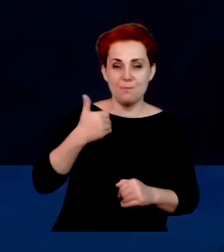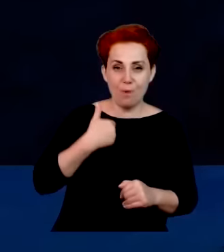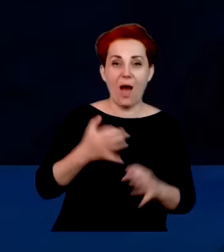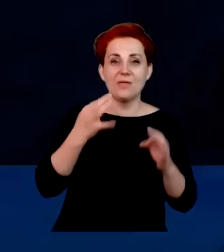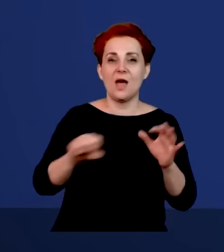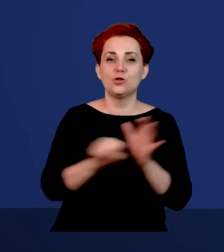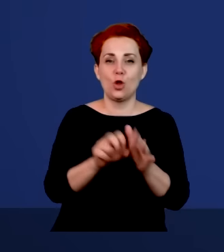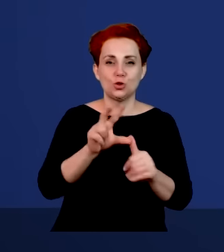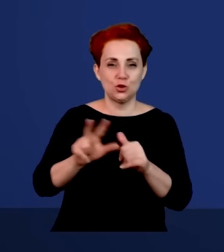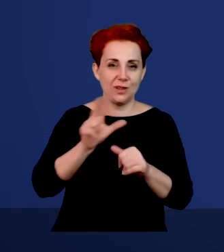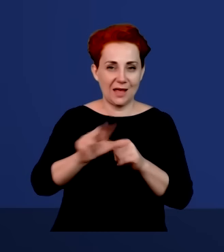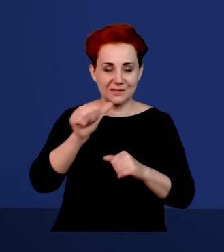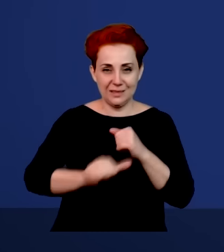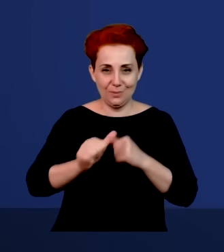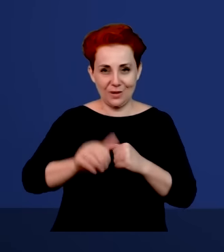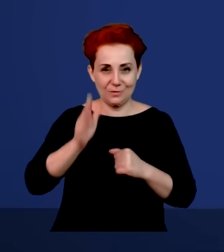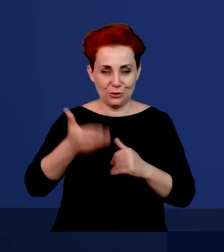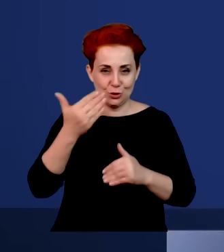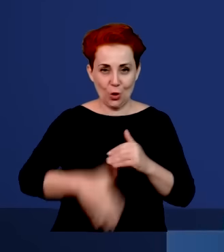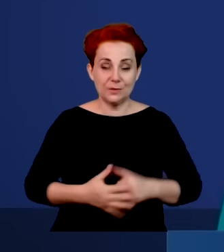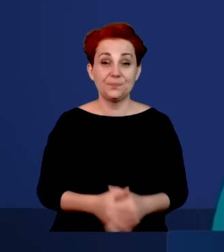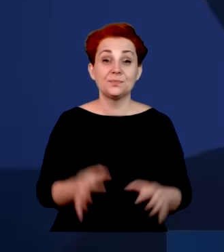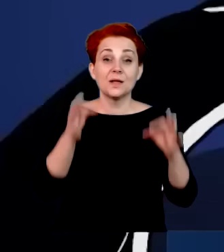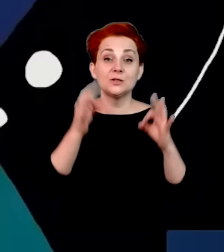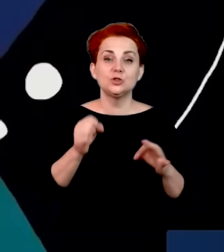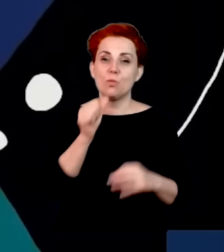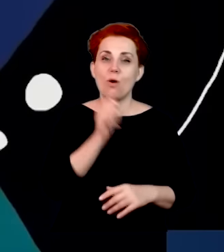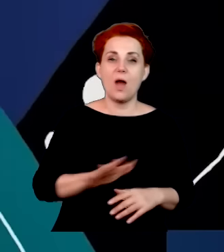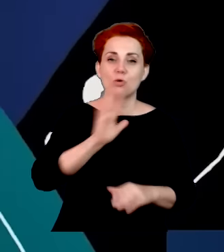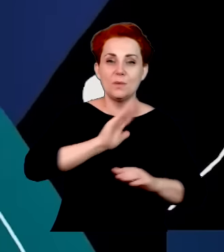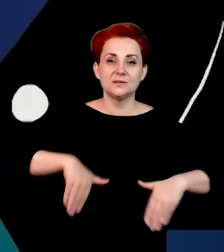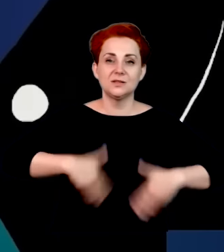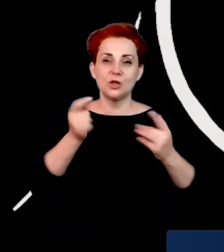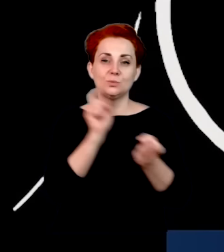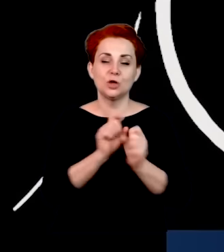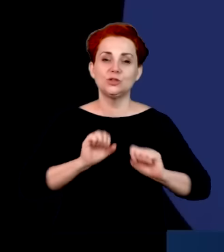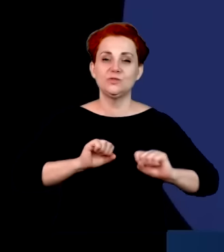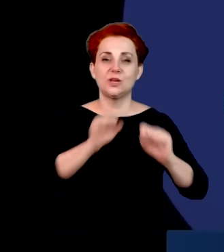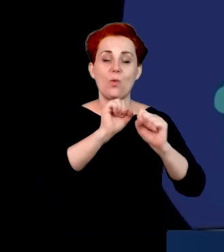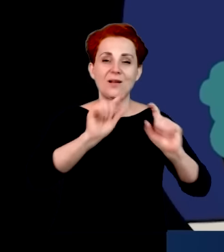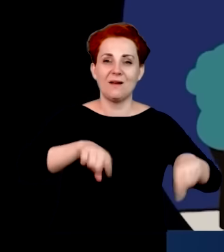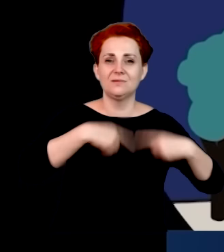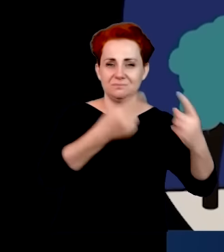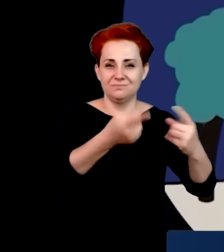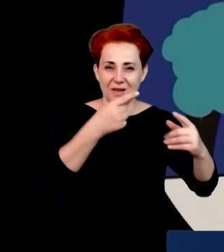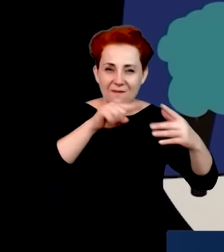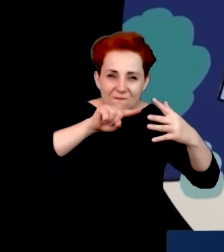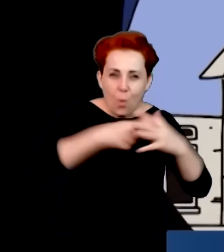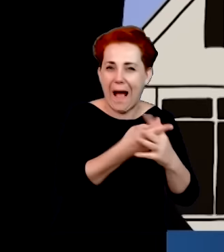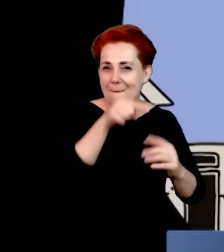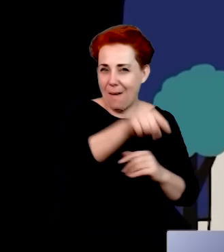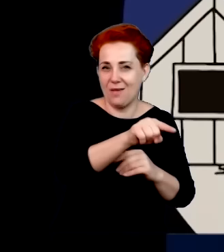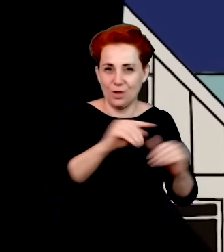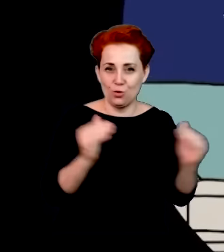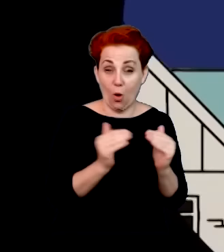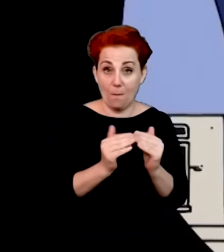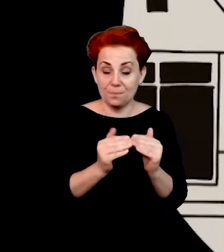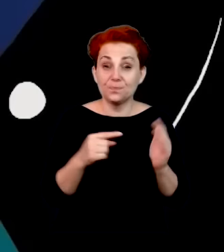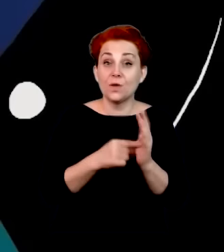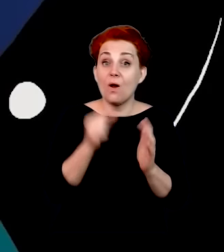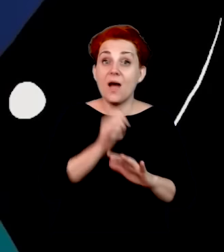13 lipca. Dziś obchodzimy Europejski Dzień Przeciwdziałania Włamaniom do Domów. Przy tej okazji Europejska Sieć